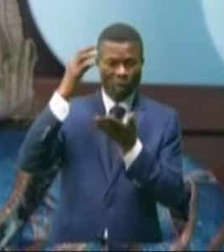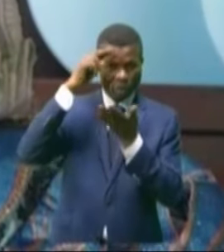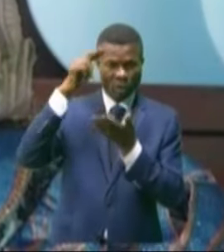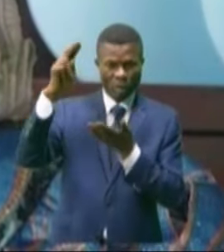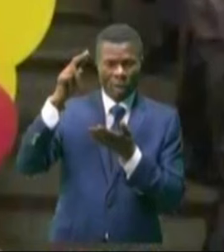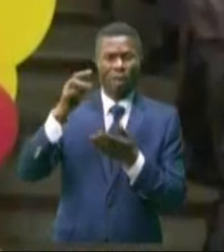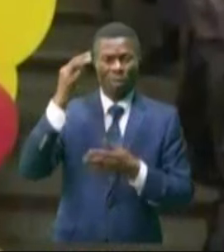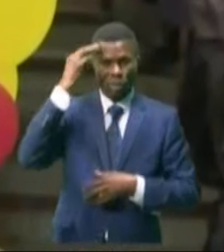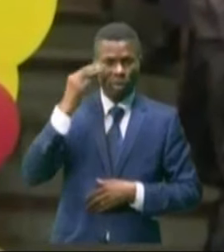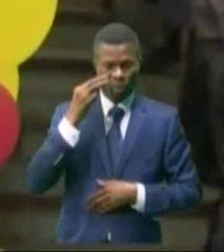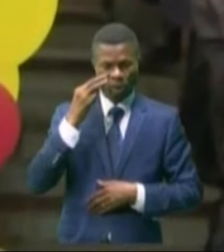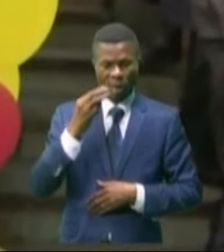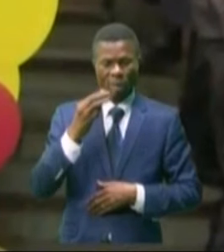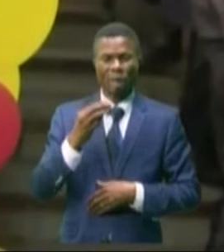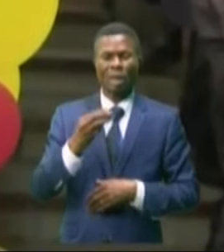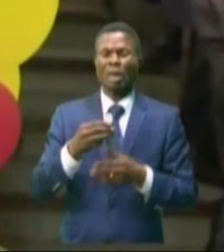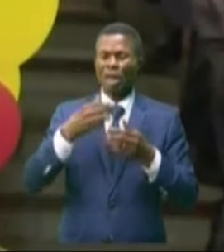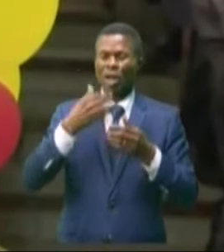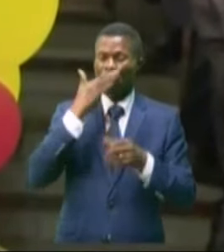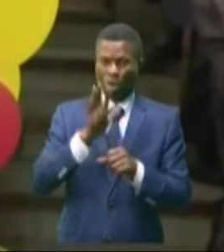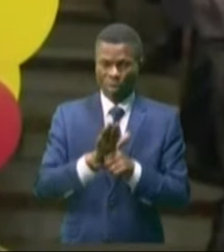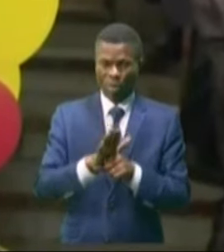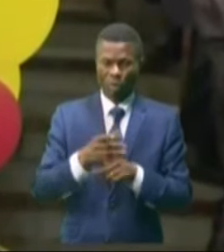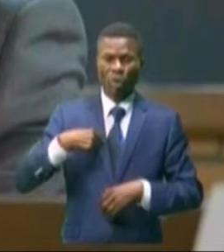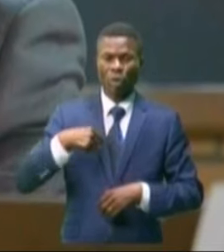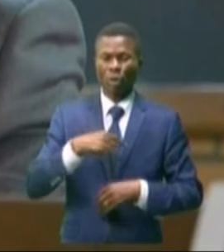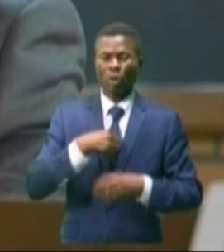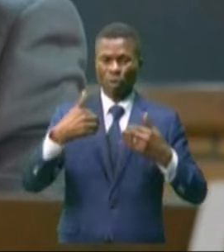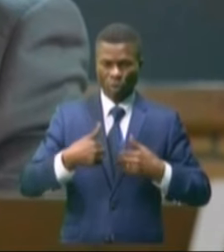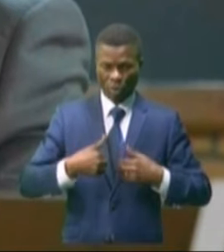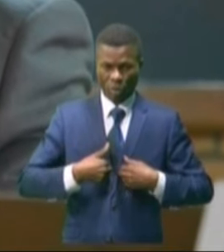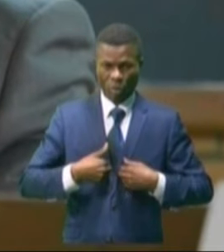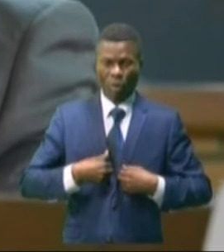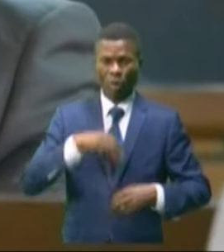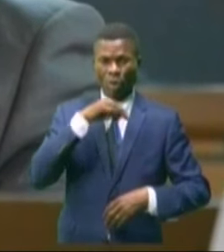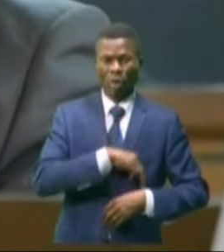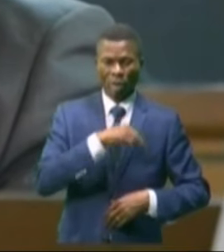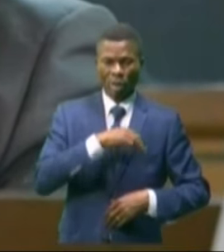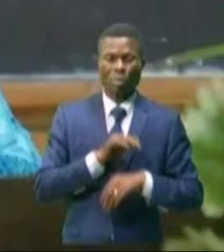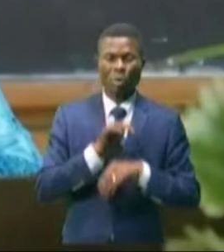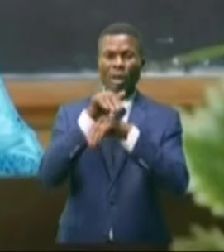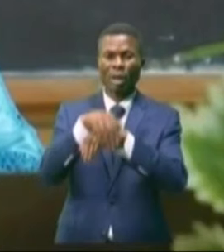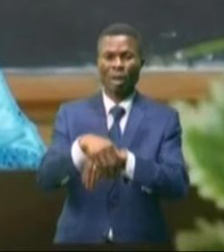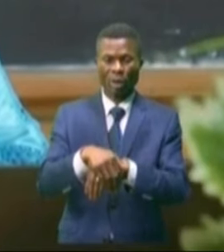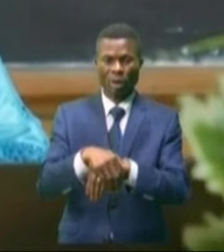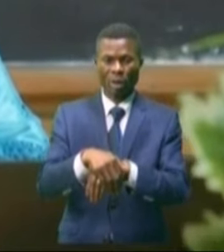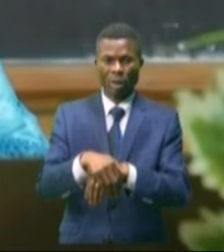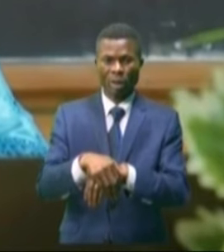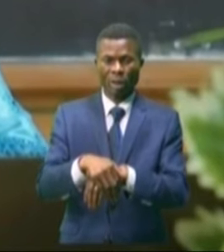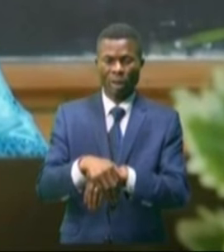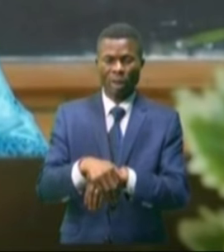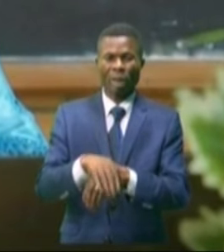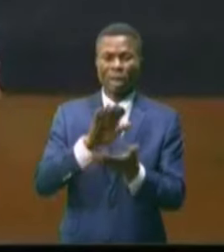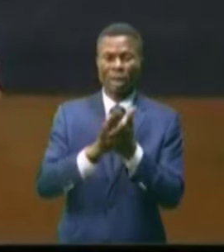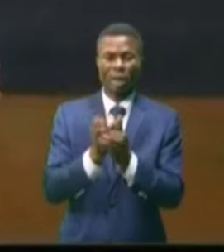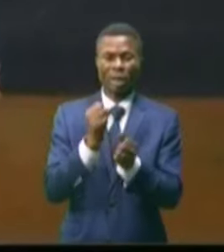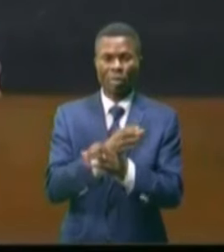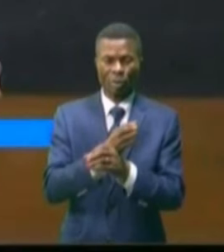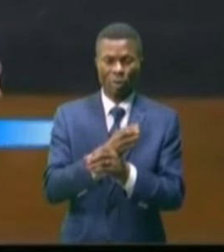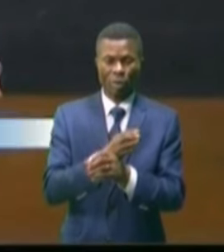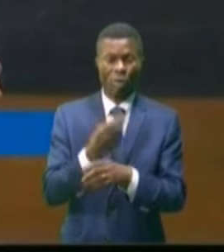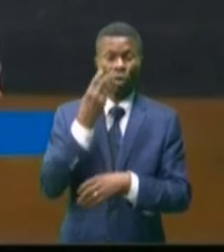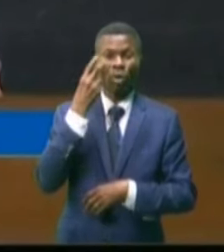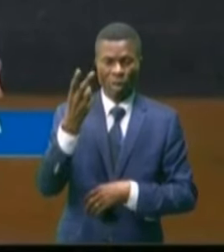universitaire reste très rassurante. Nous avons la mission de contribuer à la matérialisation de cette